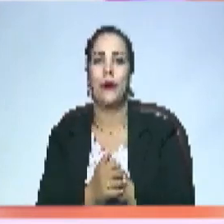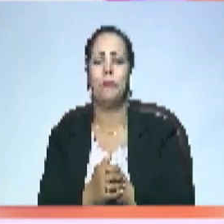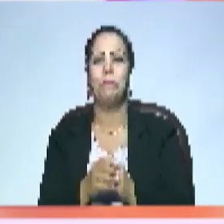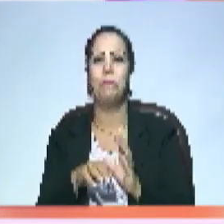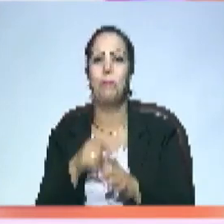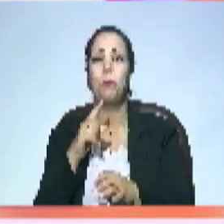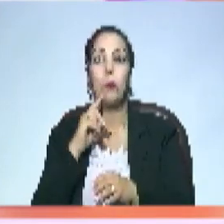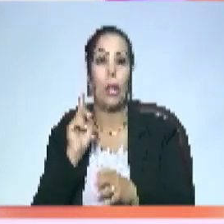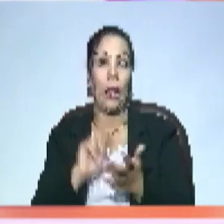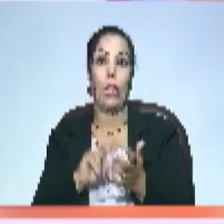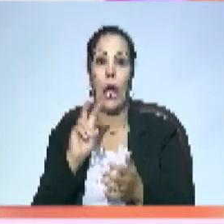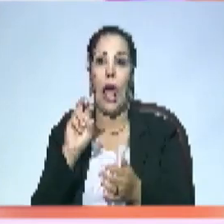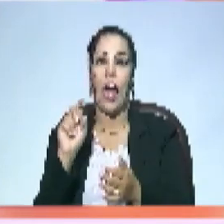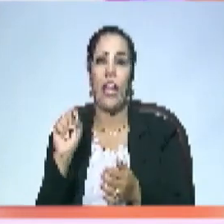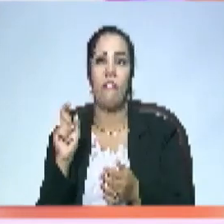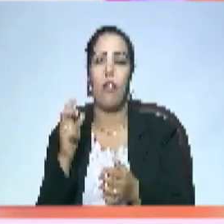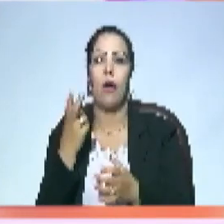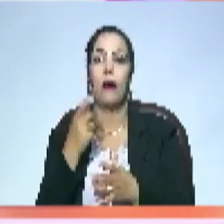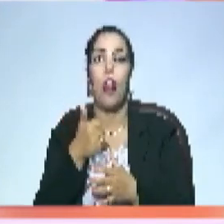القرفة حاجة من الحاجات الجميلة جدا.